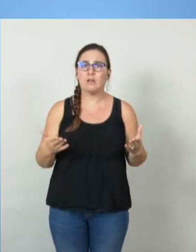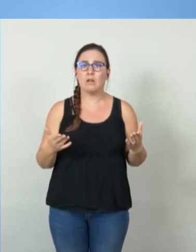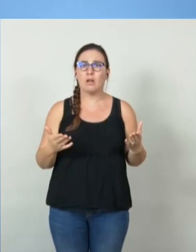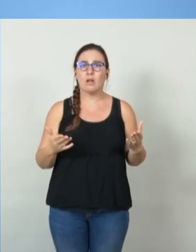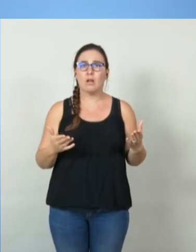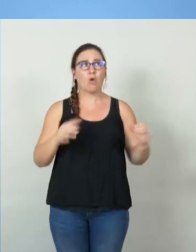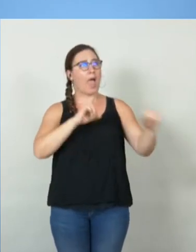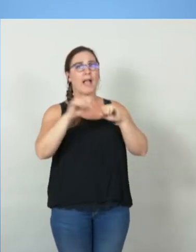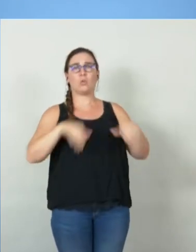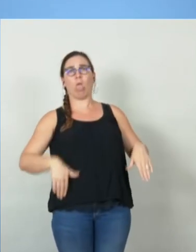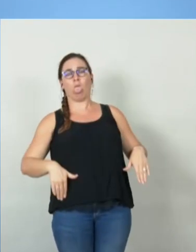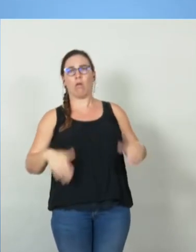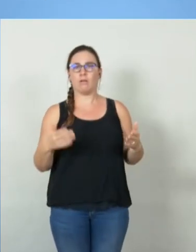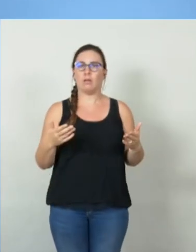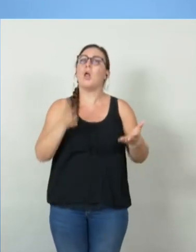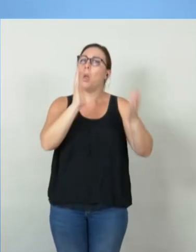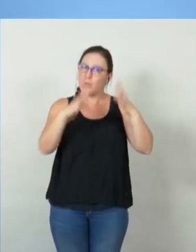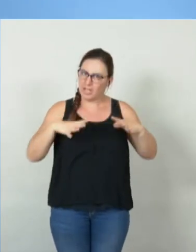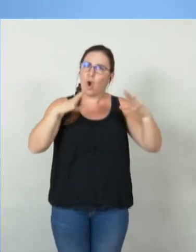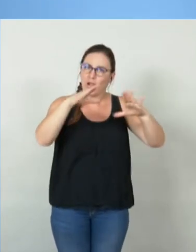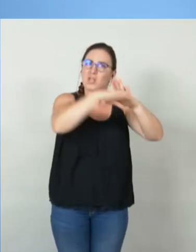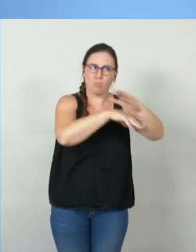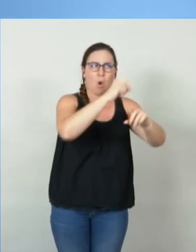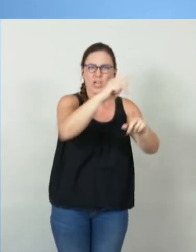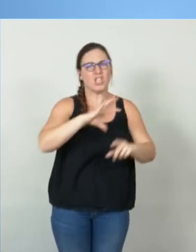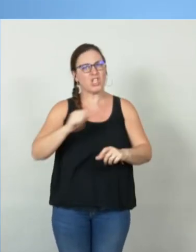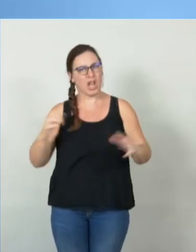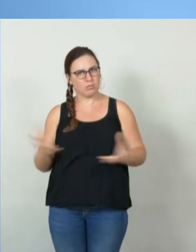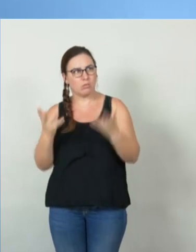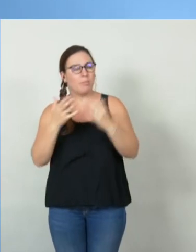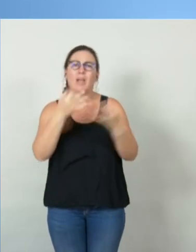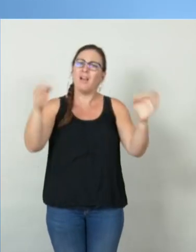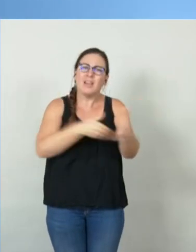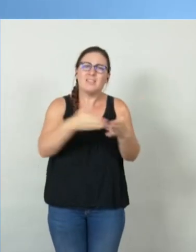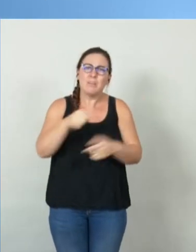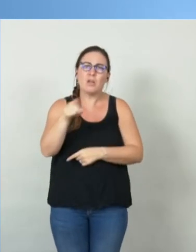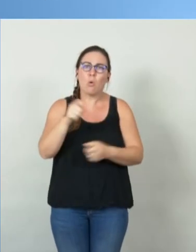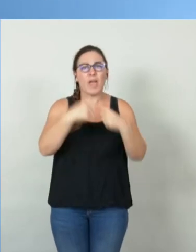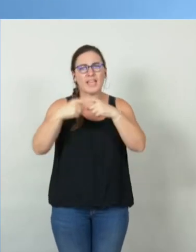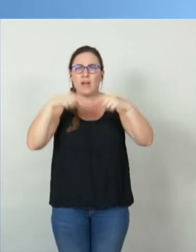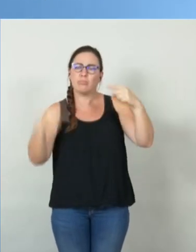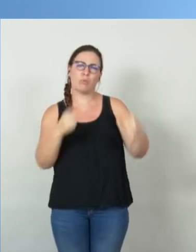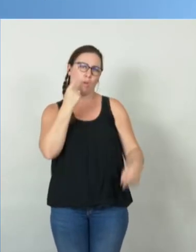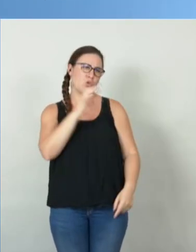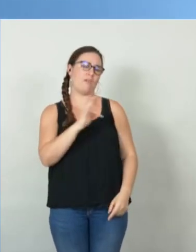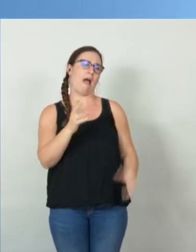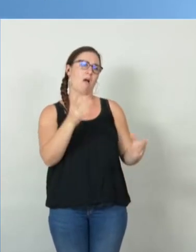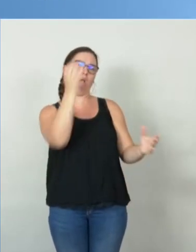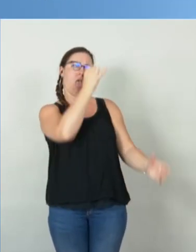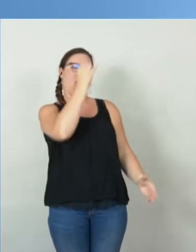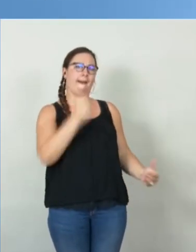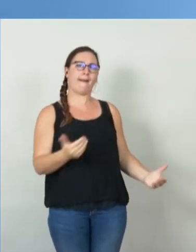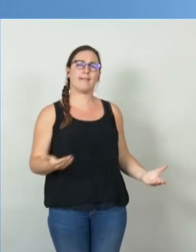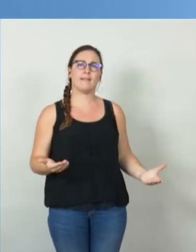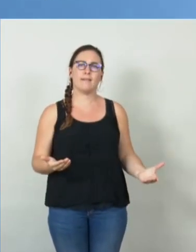particulièrement inactif alors ils sont peut-être moins engagés sur ces SAS mais enfin c'est pas les 10 millions du CCAS qui font basculer vos ratios monsieur fristot arrêtez de nous raconter des histoires